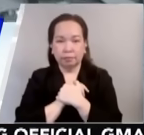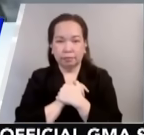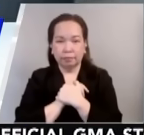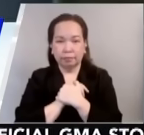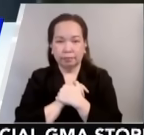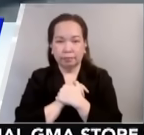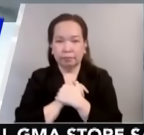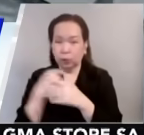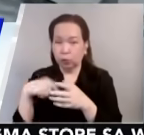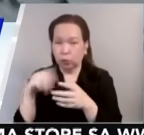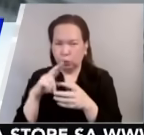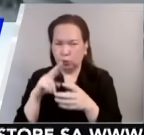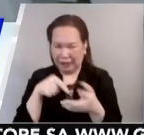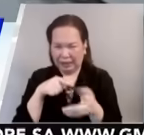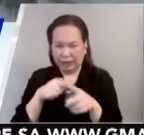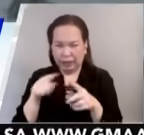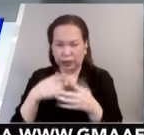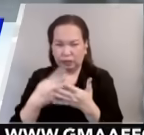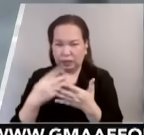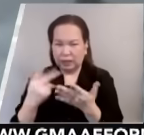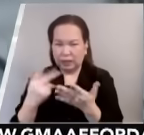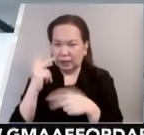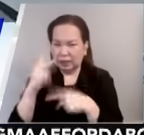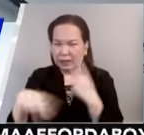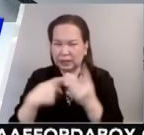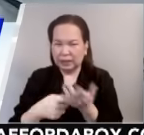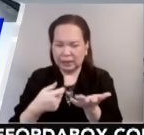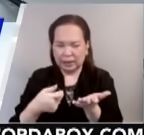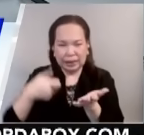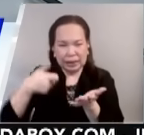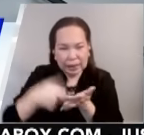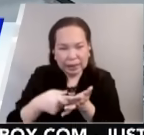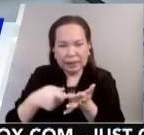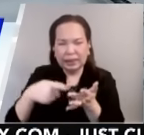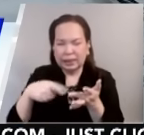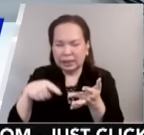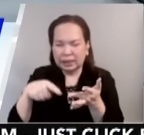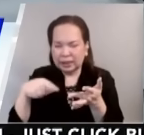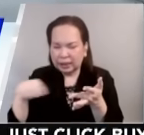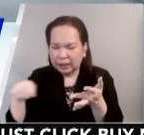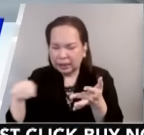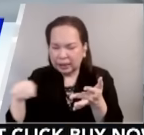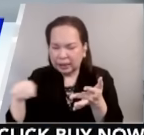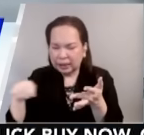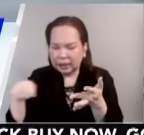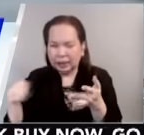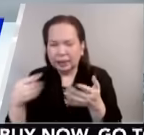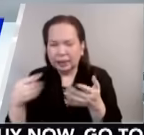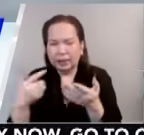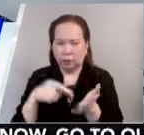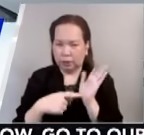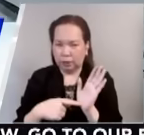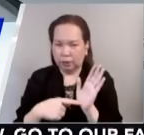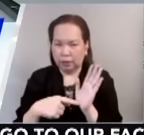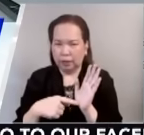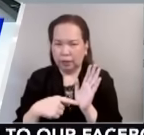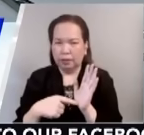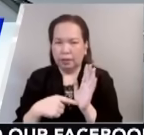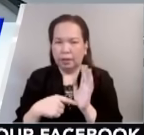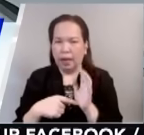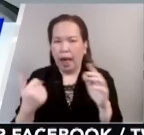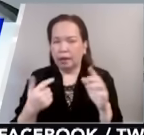can use the gly wires or the R to cut the bone po two so we have the assistant po to Hold the other